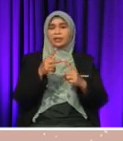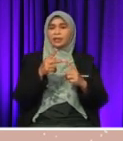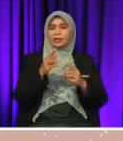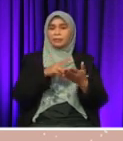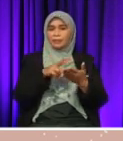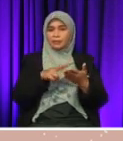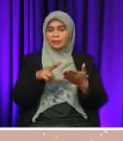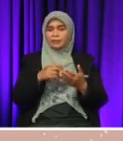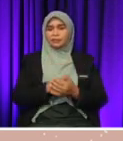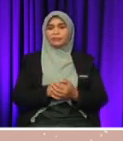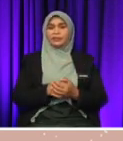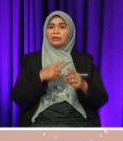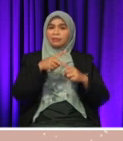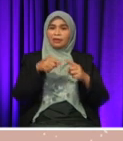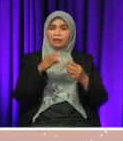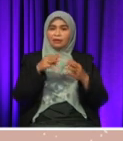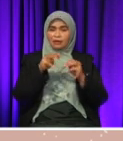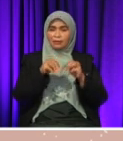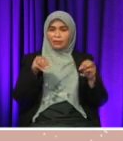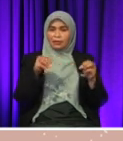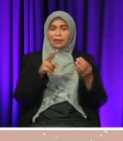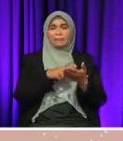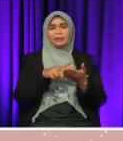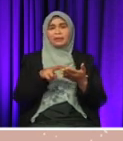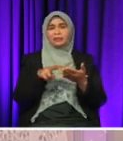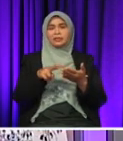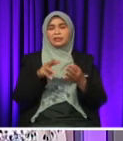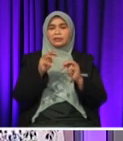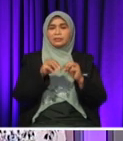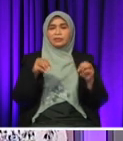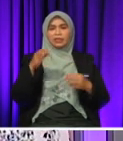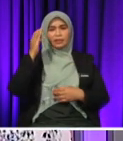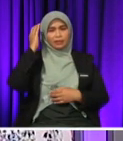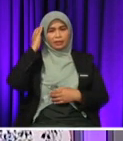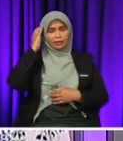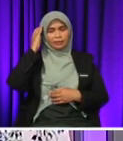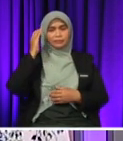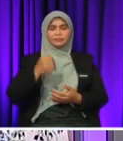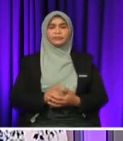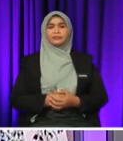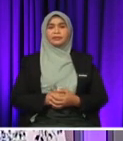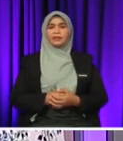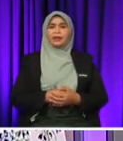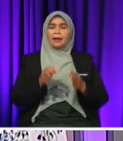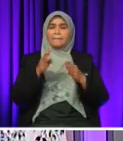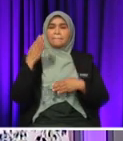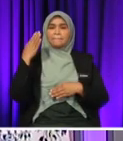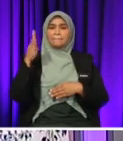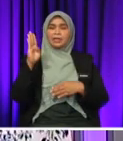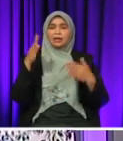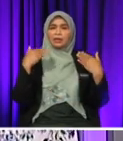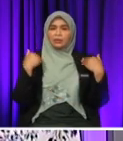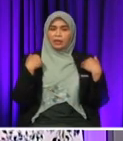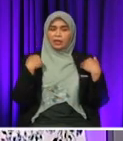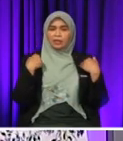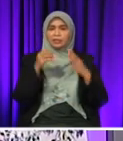jadi apabila murid membaca murid mengetahui murid mengetahui bahwa ada